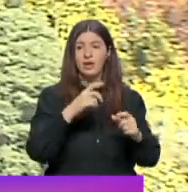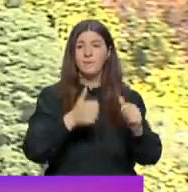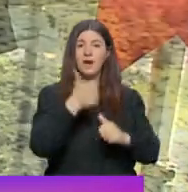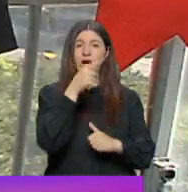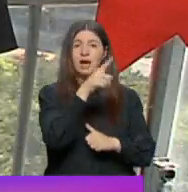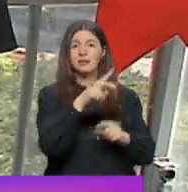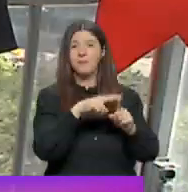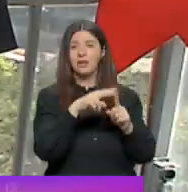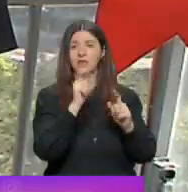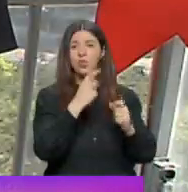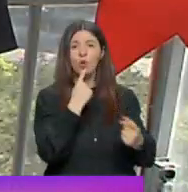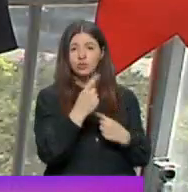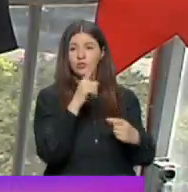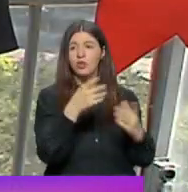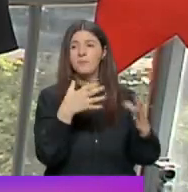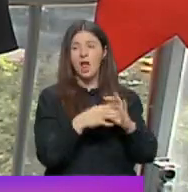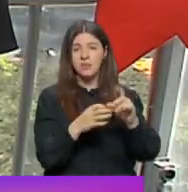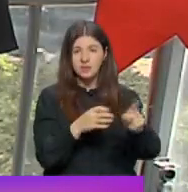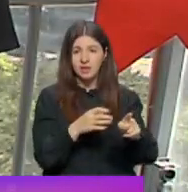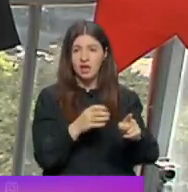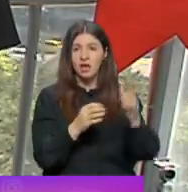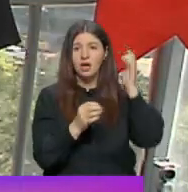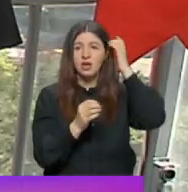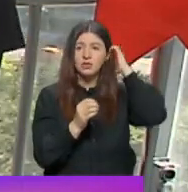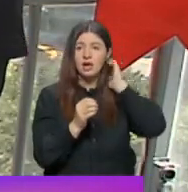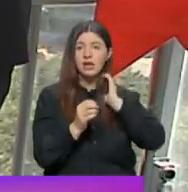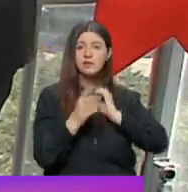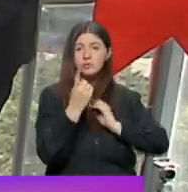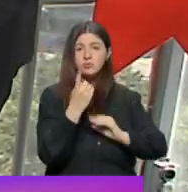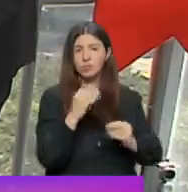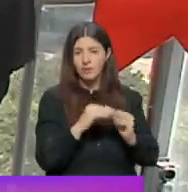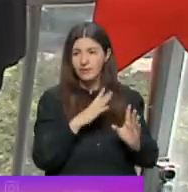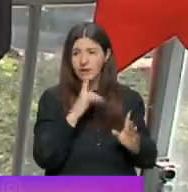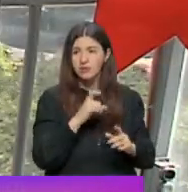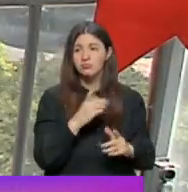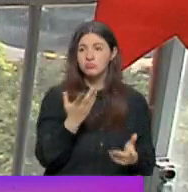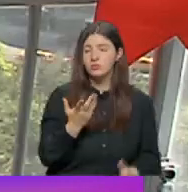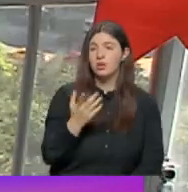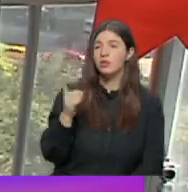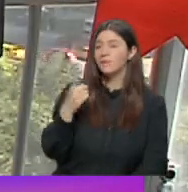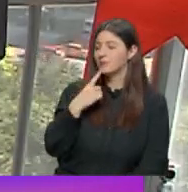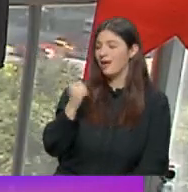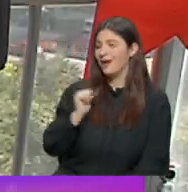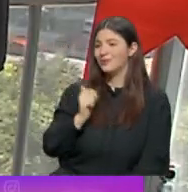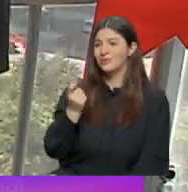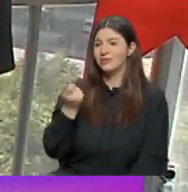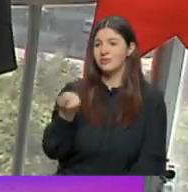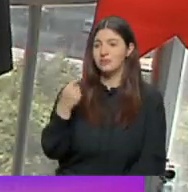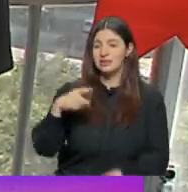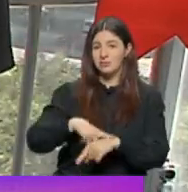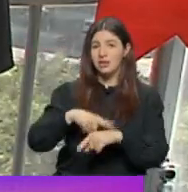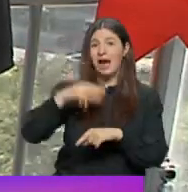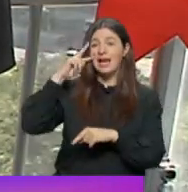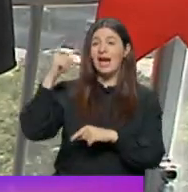yapmış olduğunuz konuşma ve onun bağlamında ciddi bir sorun var. Geçen sene de bu asgari ücret tartışmaları sırasında Aralık